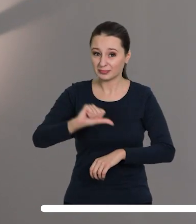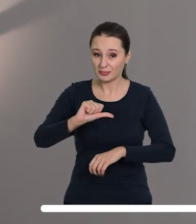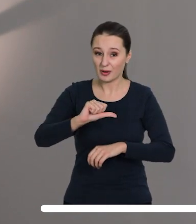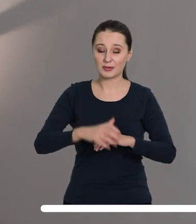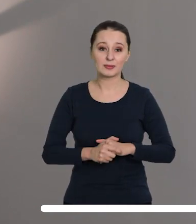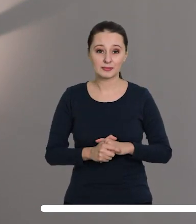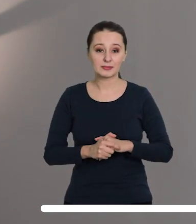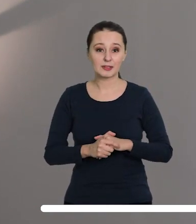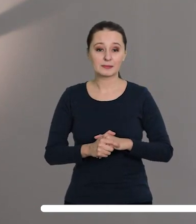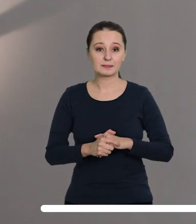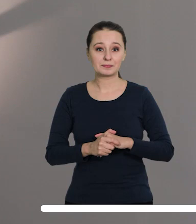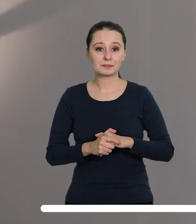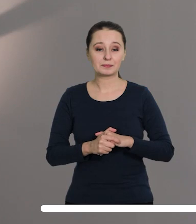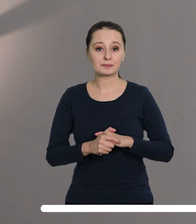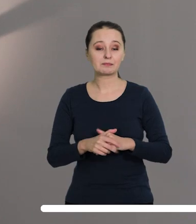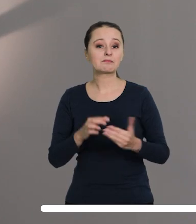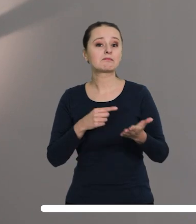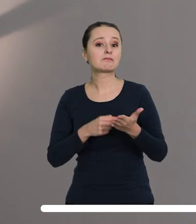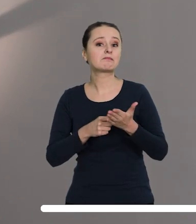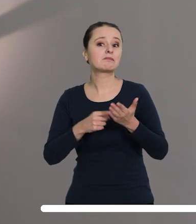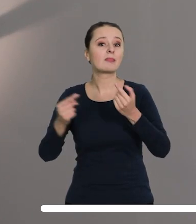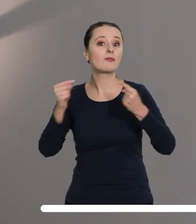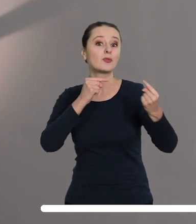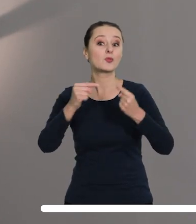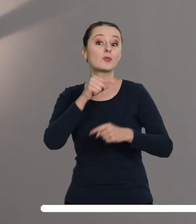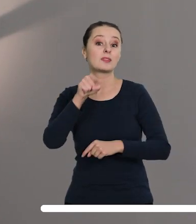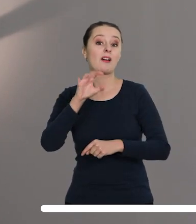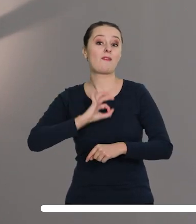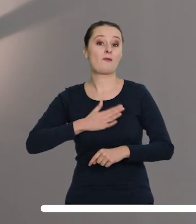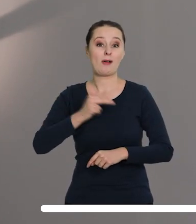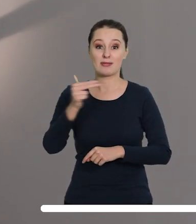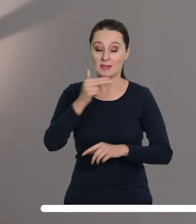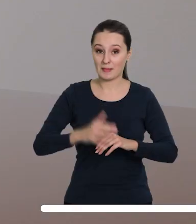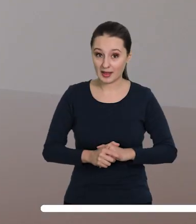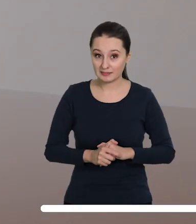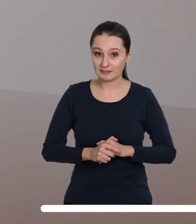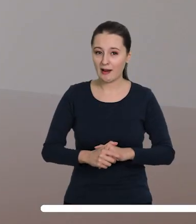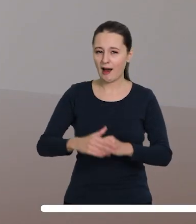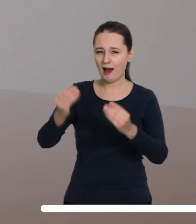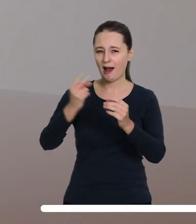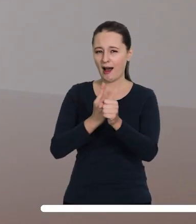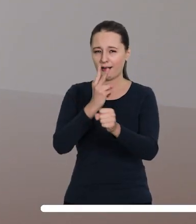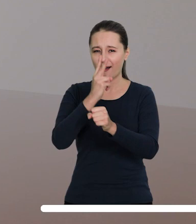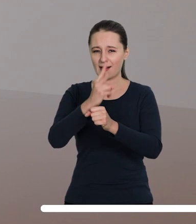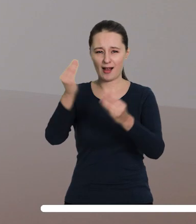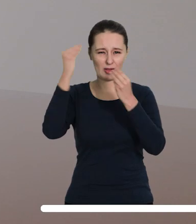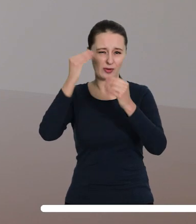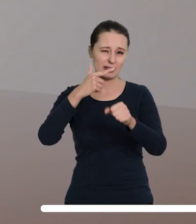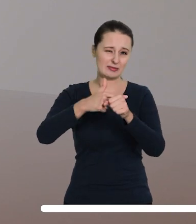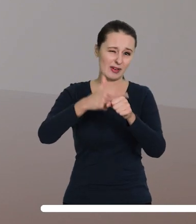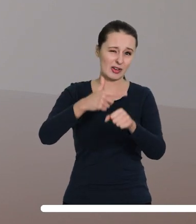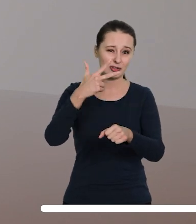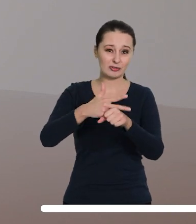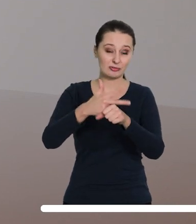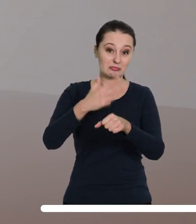z czasem odsuwać się od głównego nurtu naukowej dyskusji w swojej dyscyplinie. Kariera naukowa trwa kilka